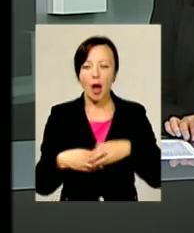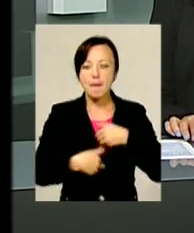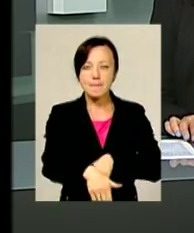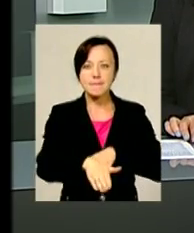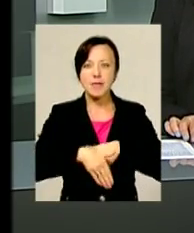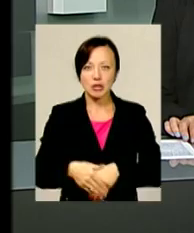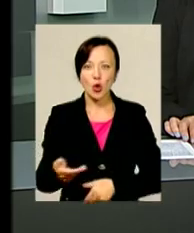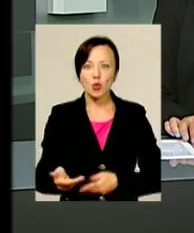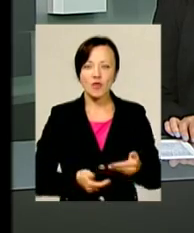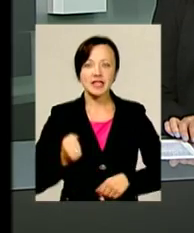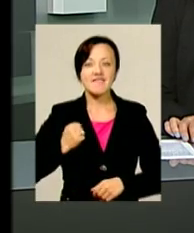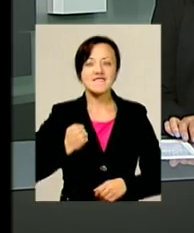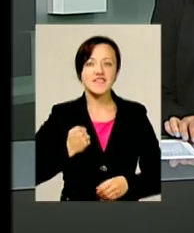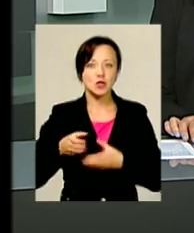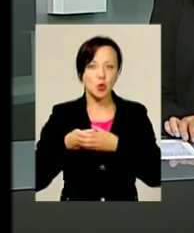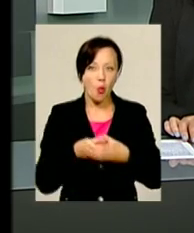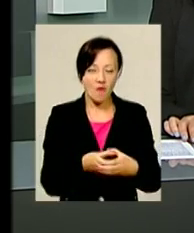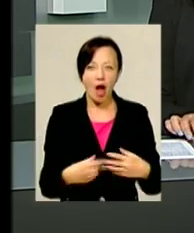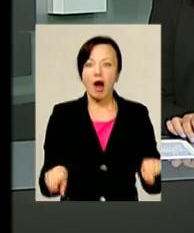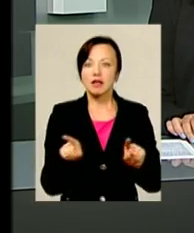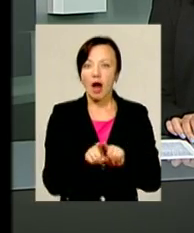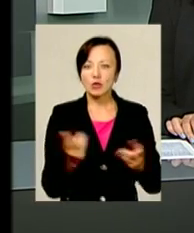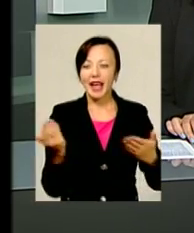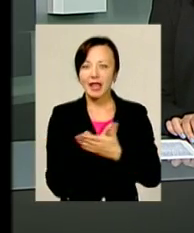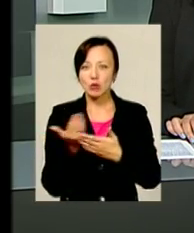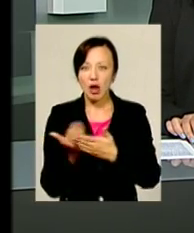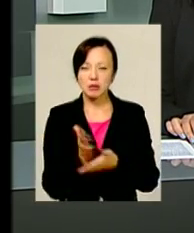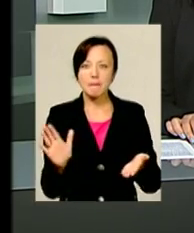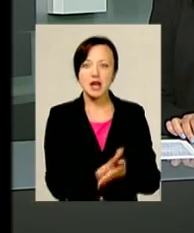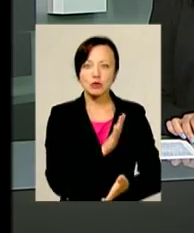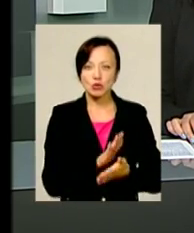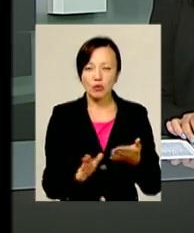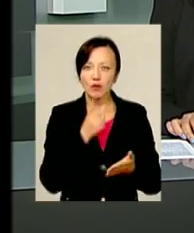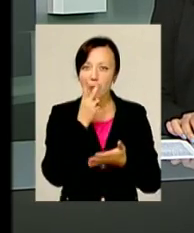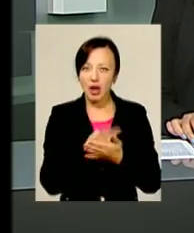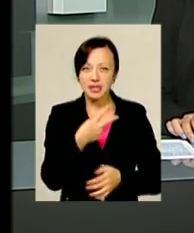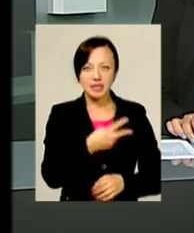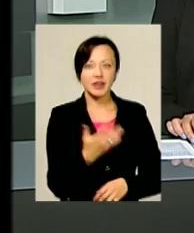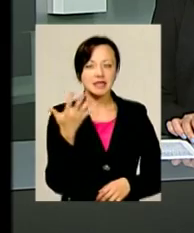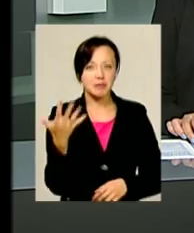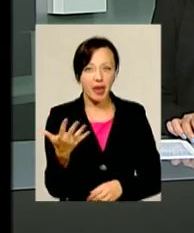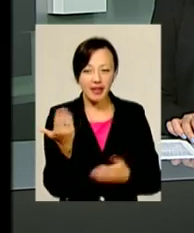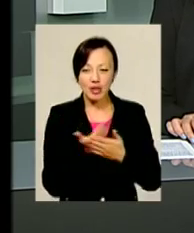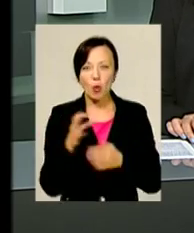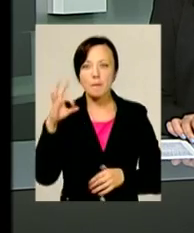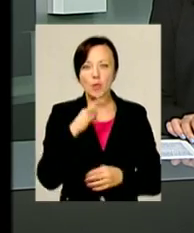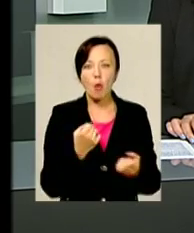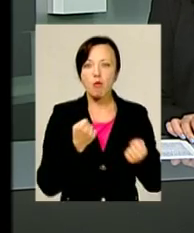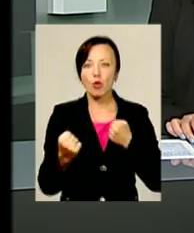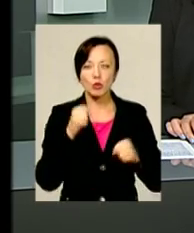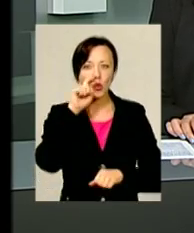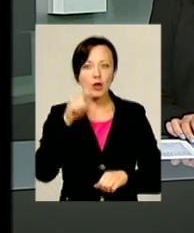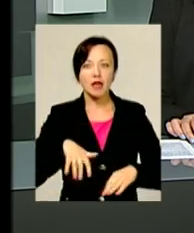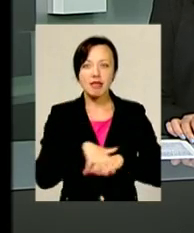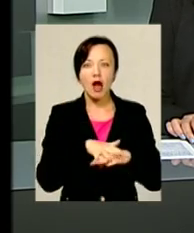маршем-парадом крокуватимуть військові. Також у кінотеатрах Хмельниччини безкоштовно показуватимуть 25 фільмів про боротьбу